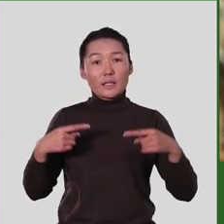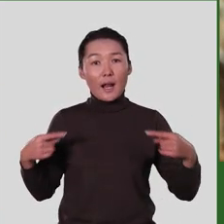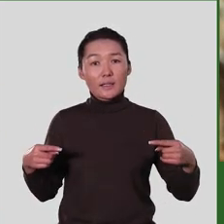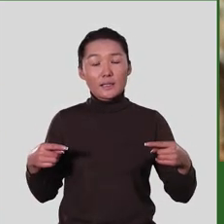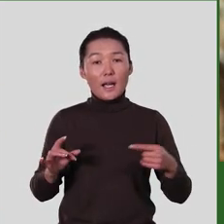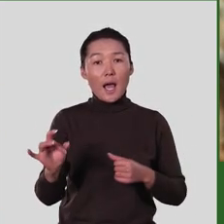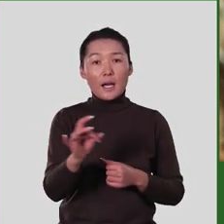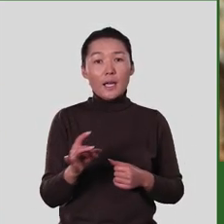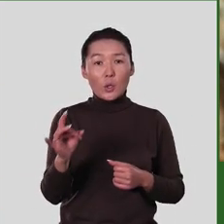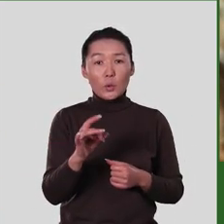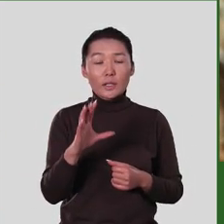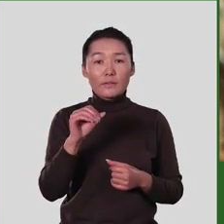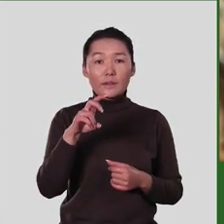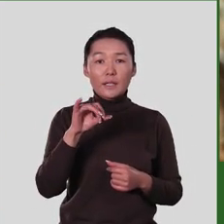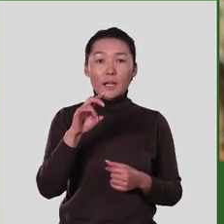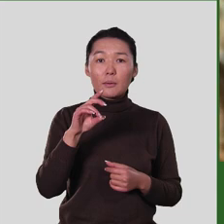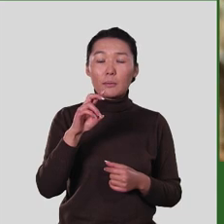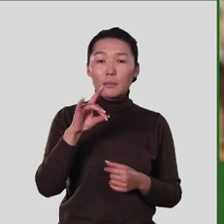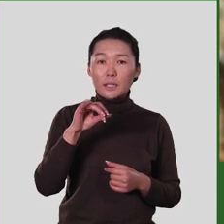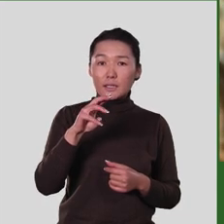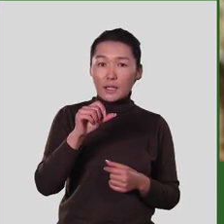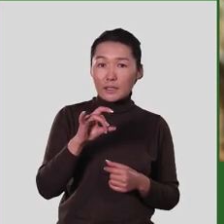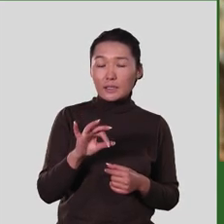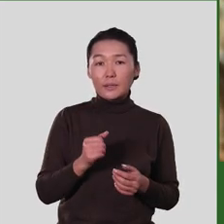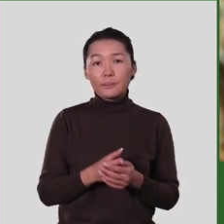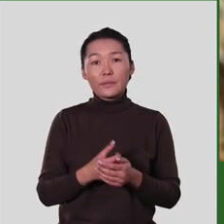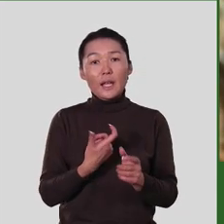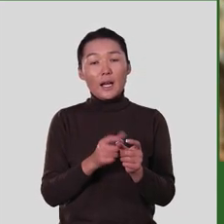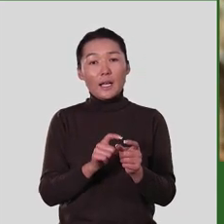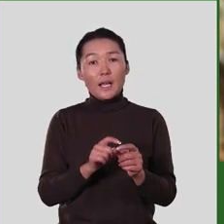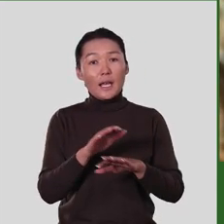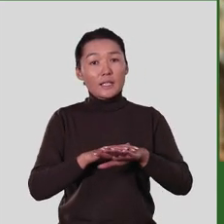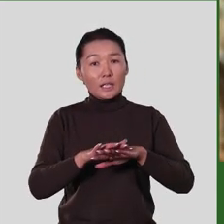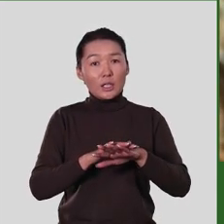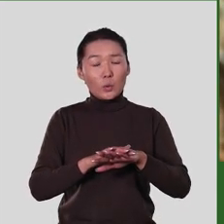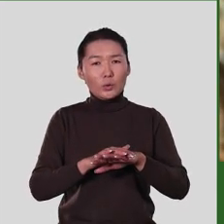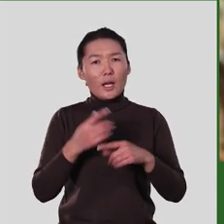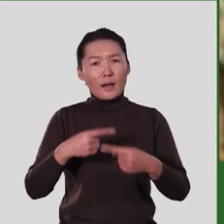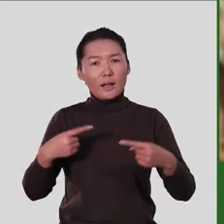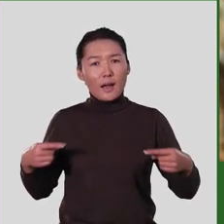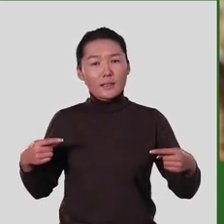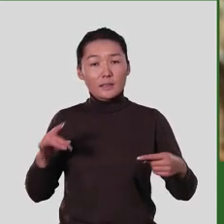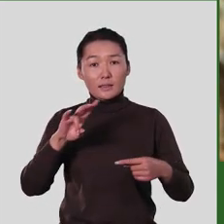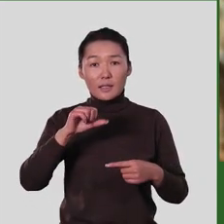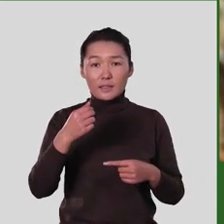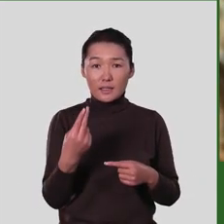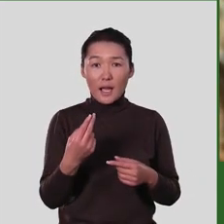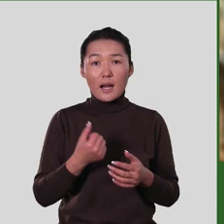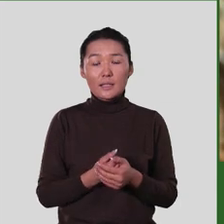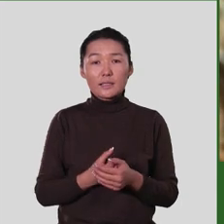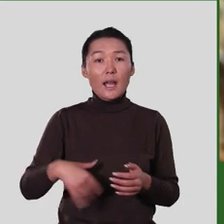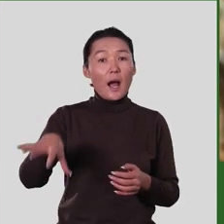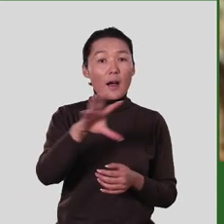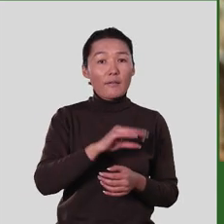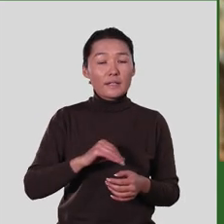Великобритании. И хотя эти люди разных национальностей, англичане, шотландцы, ирландцы, всех